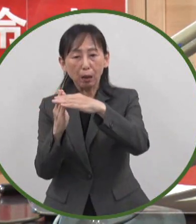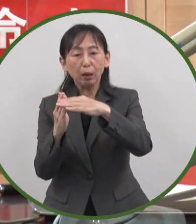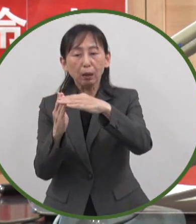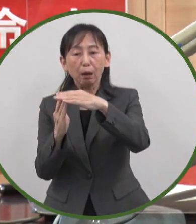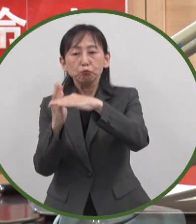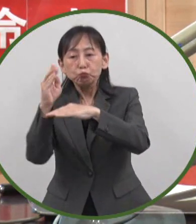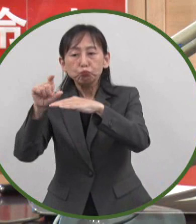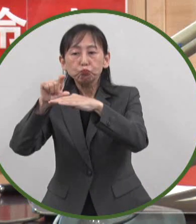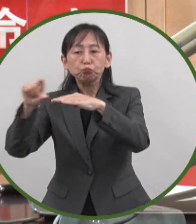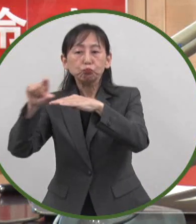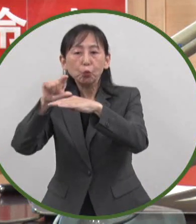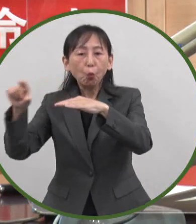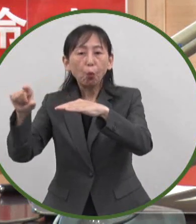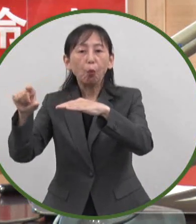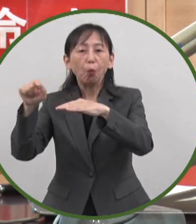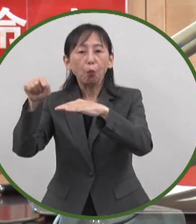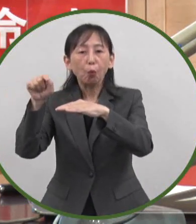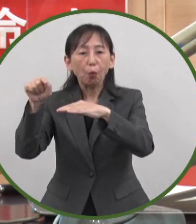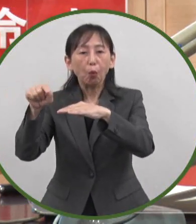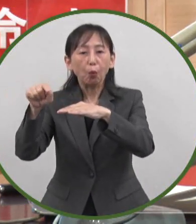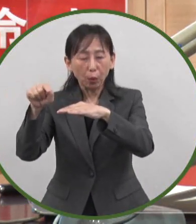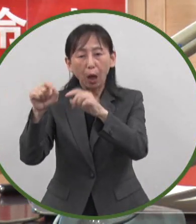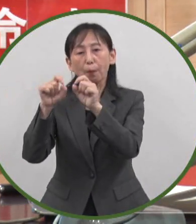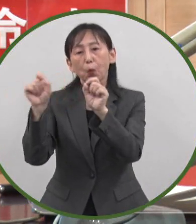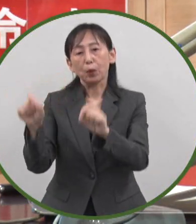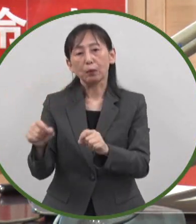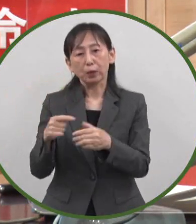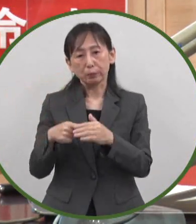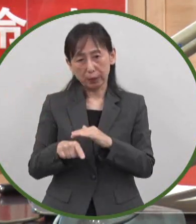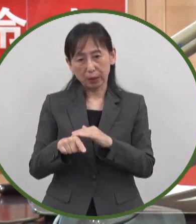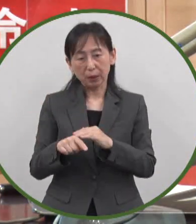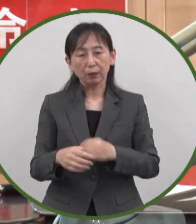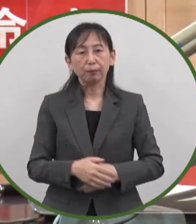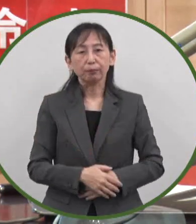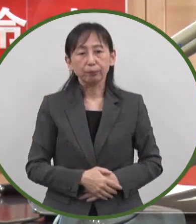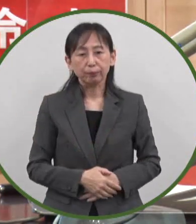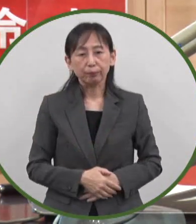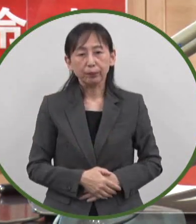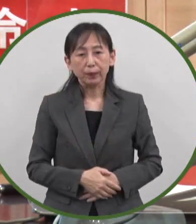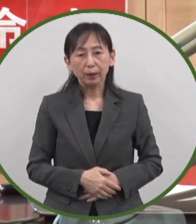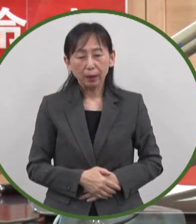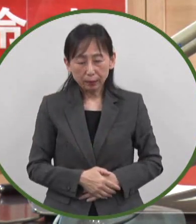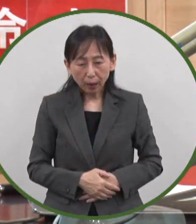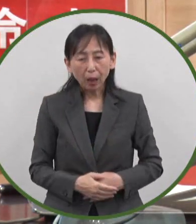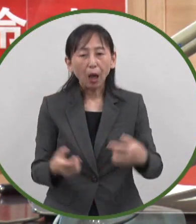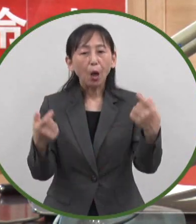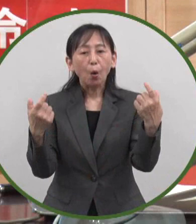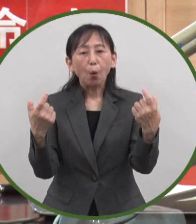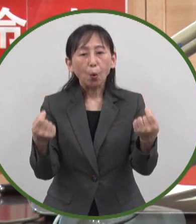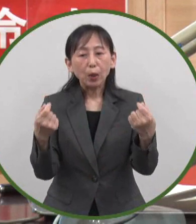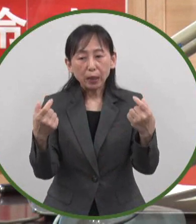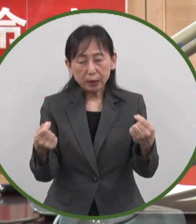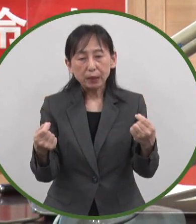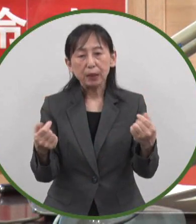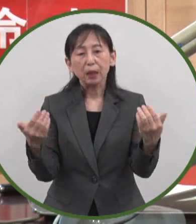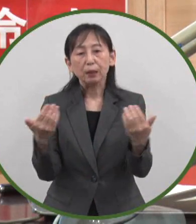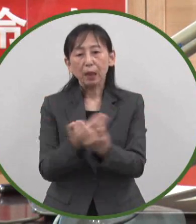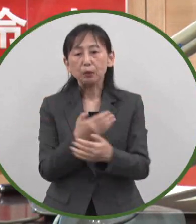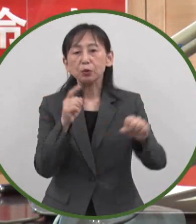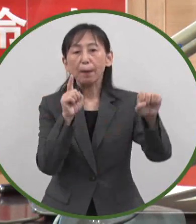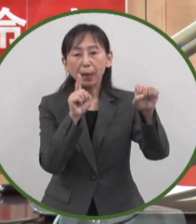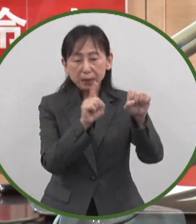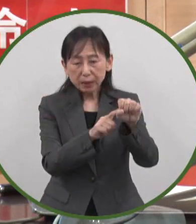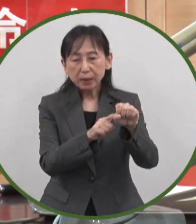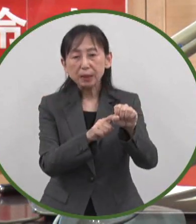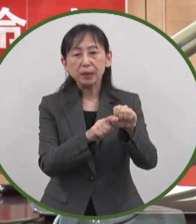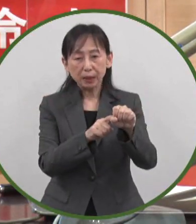ているという状況にありましたので、この1万平米で人手を抑えるというところの基準に合わせてい